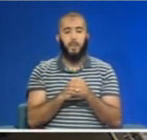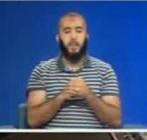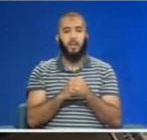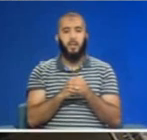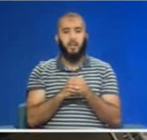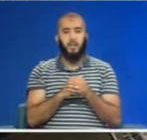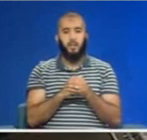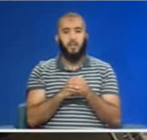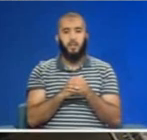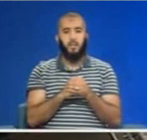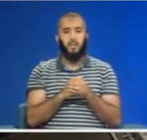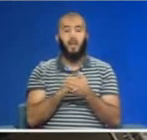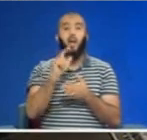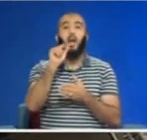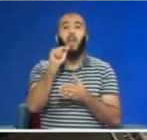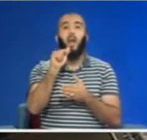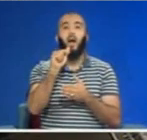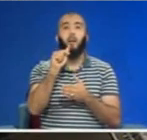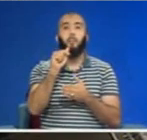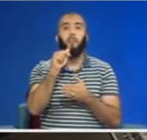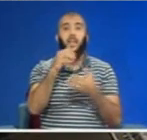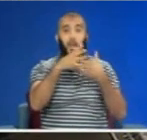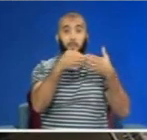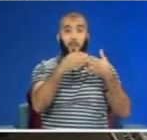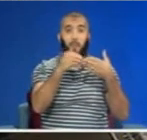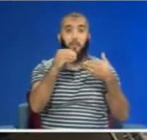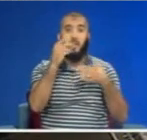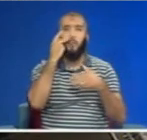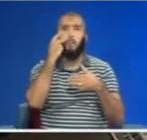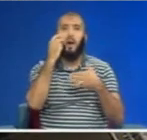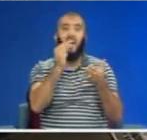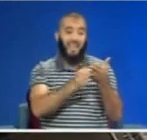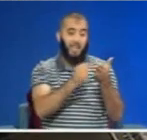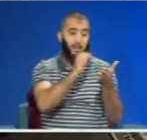باباه مات العام اللي فات وكتب قطعه ارض. على ما كتب هذه القطعه؟ هذا خويا كبير.